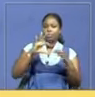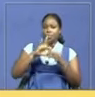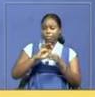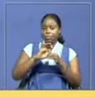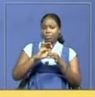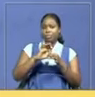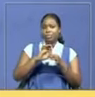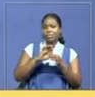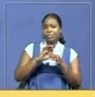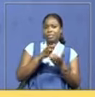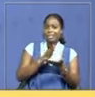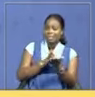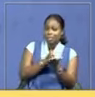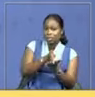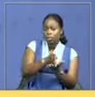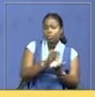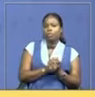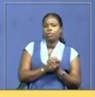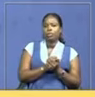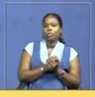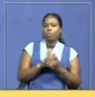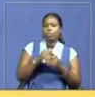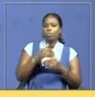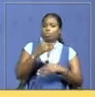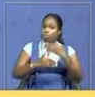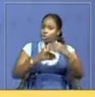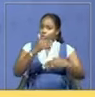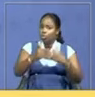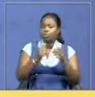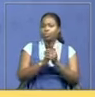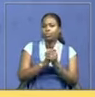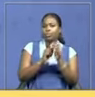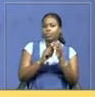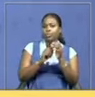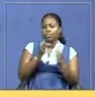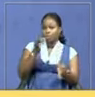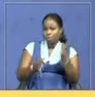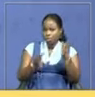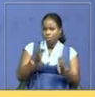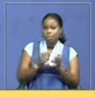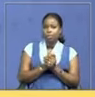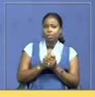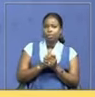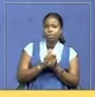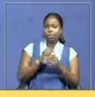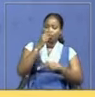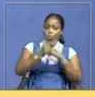célérité dans le traitement des procédures judiciaires et à humaniser un